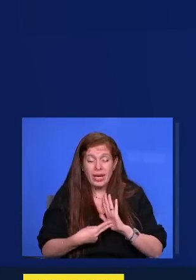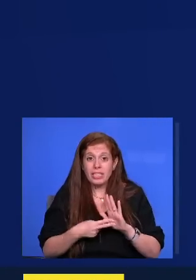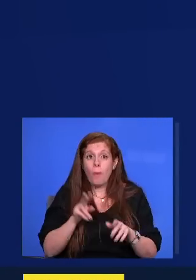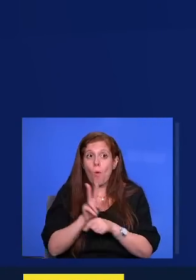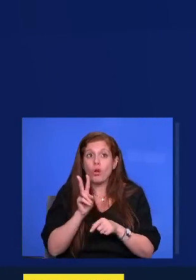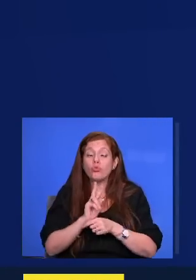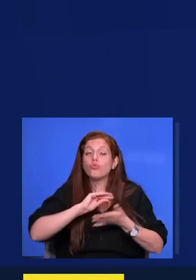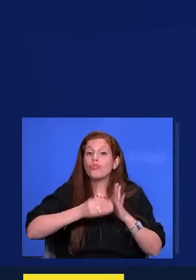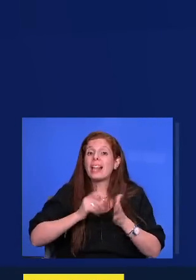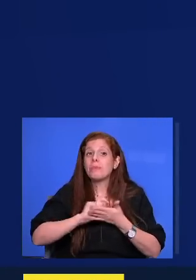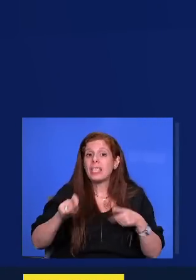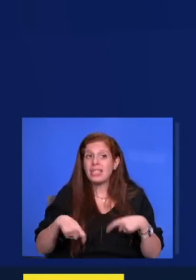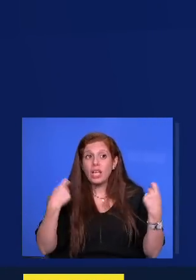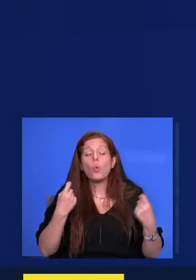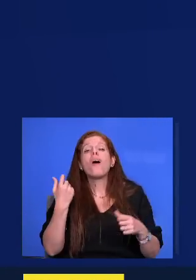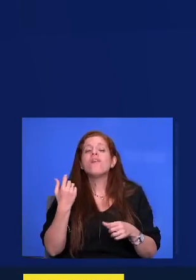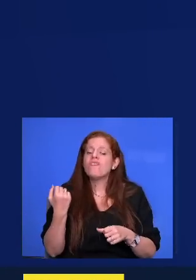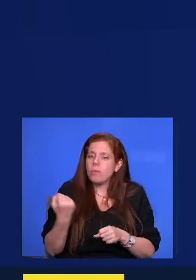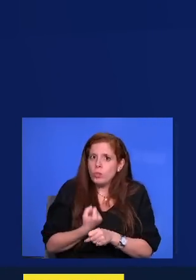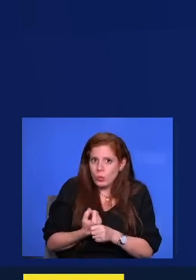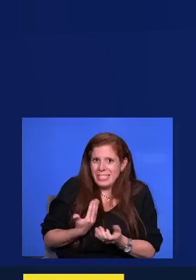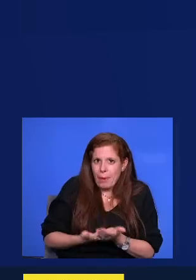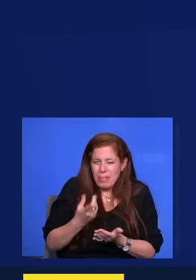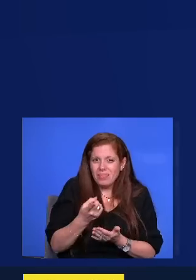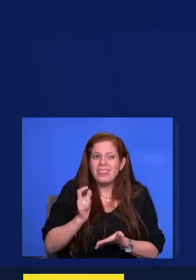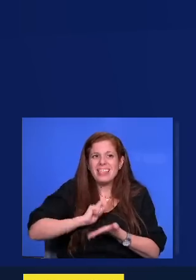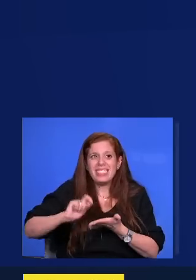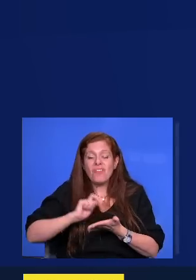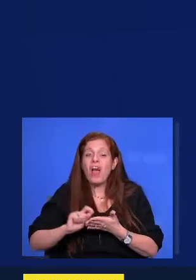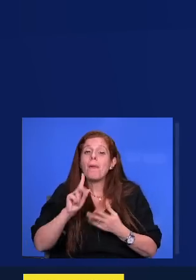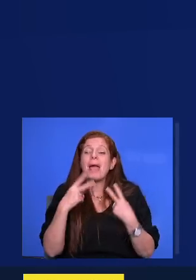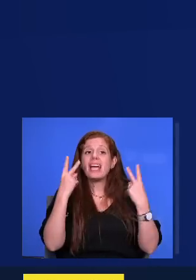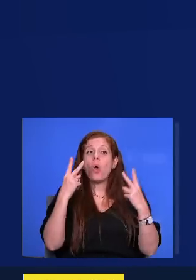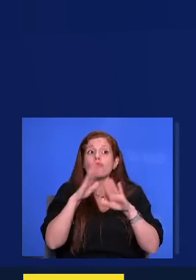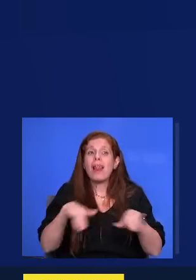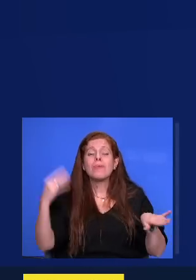על ידי משרד החינוך וכבר מיושמת הלכה למעשה, נכתבה על פי העיקרון שילדים